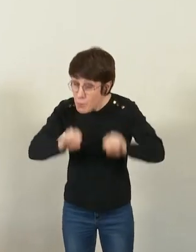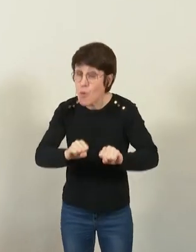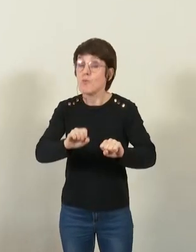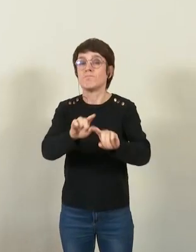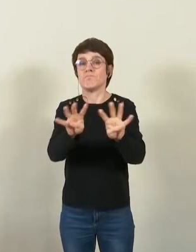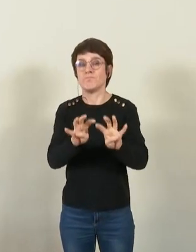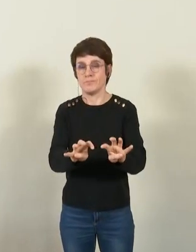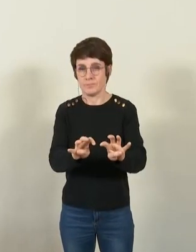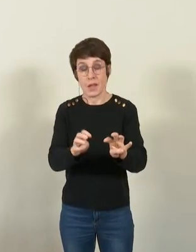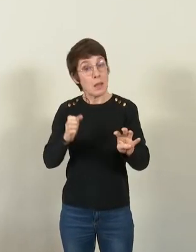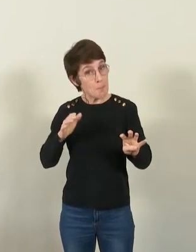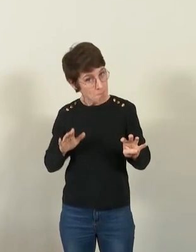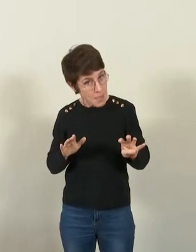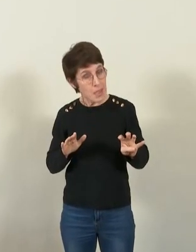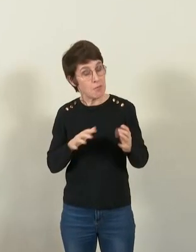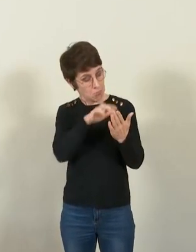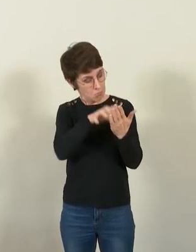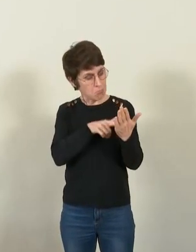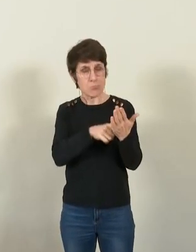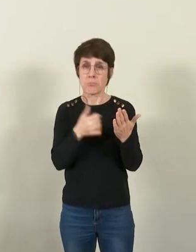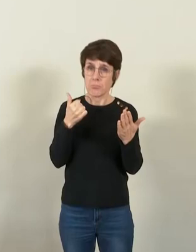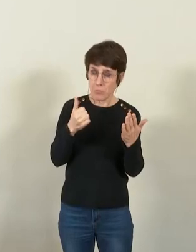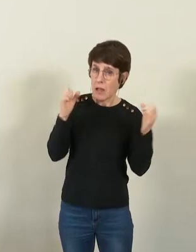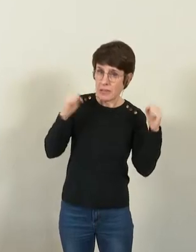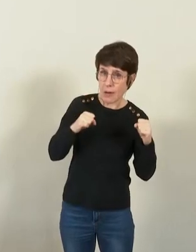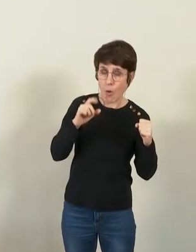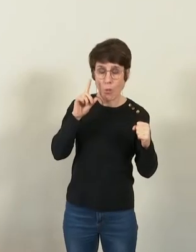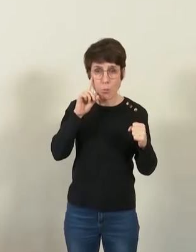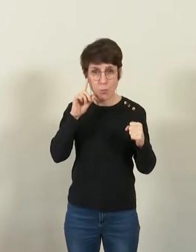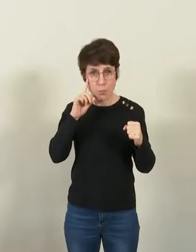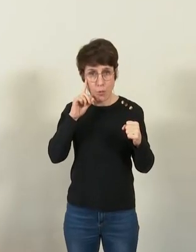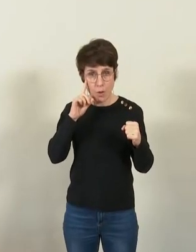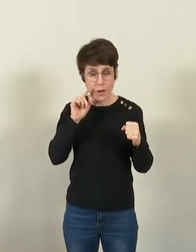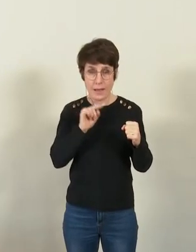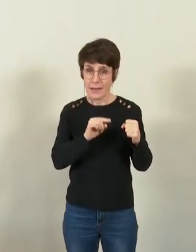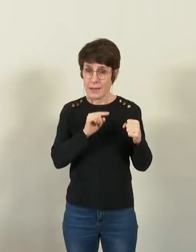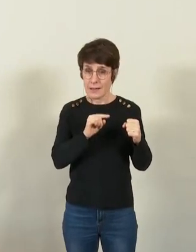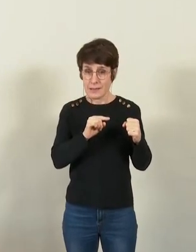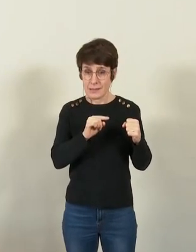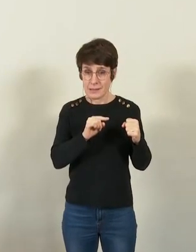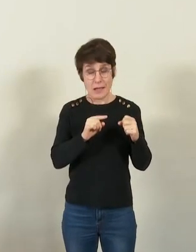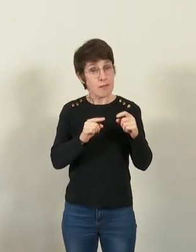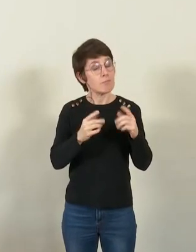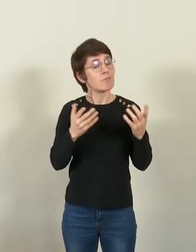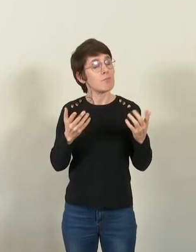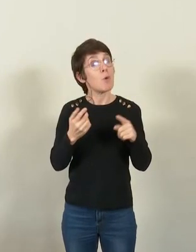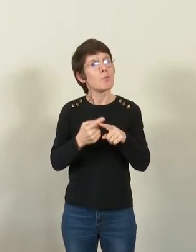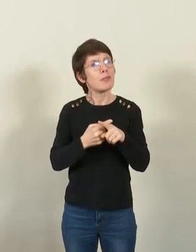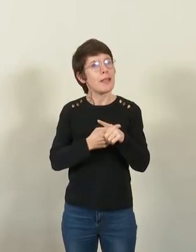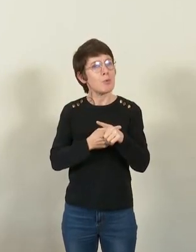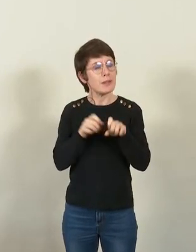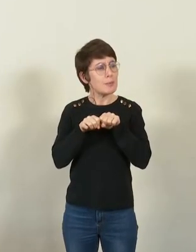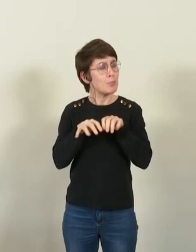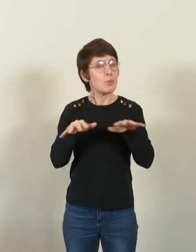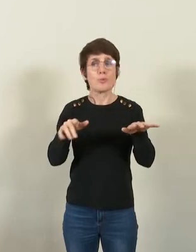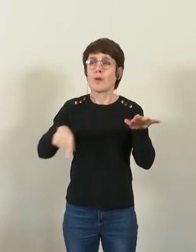revanche c'est très favorable parce que ça vient vraiment s'assoir de façon complémentaire à l'interdiction progressive des